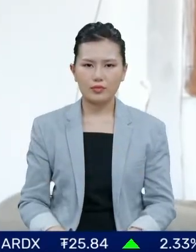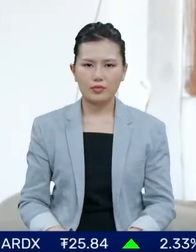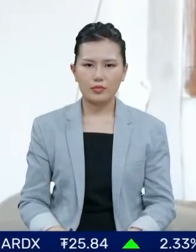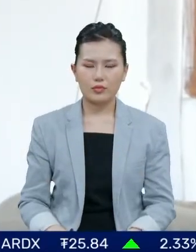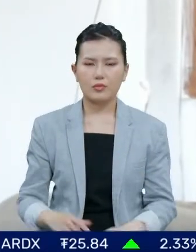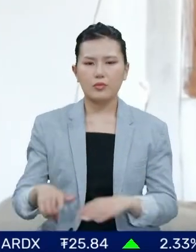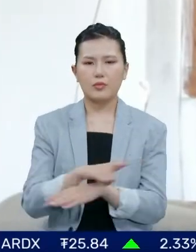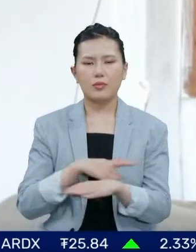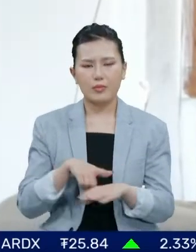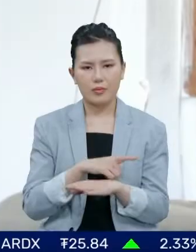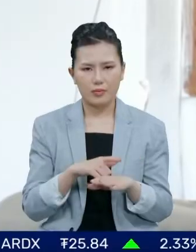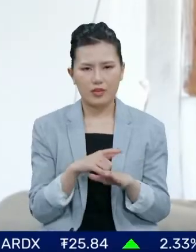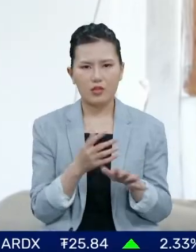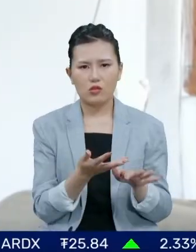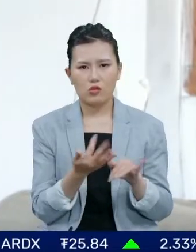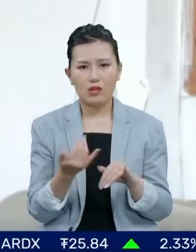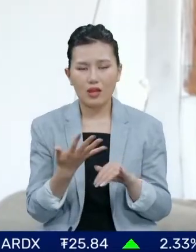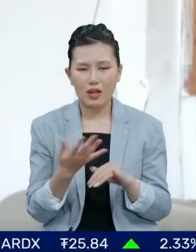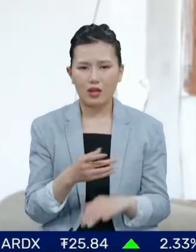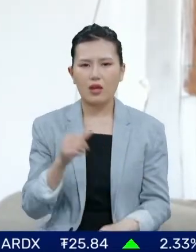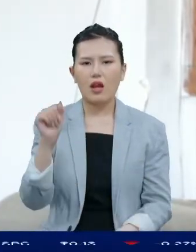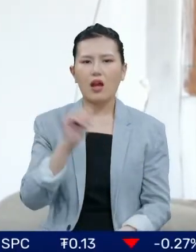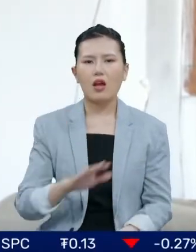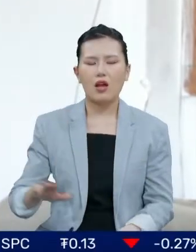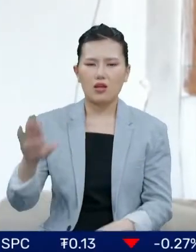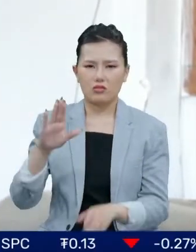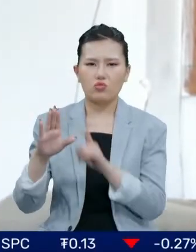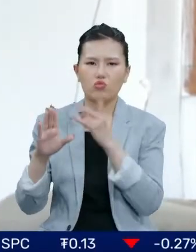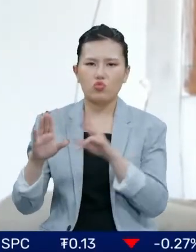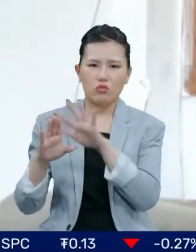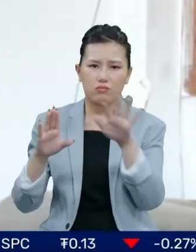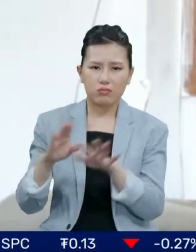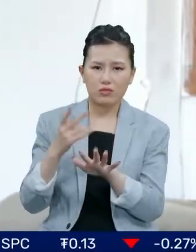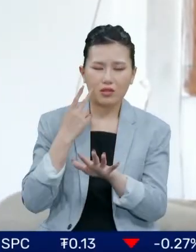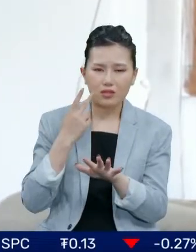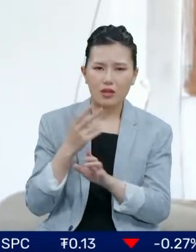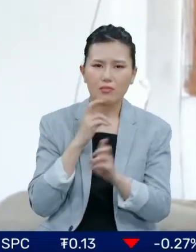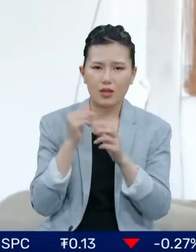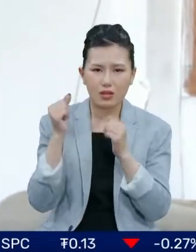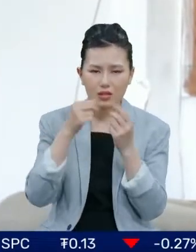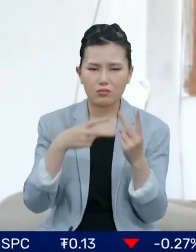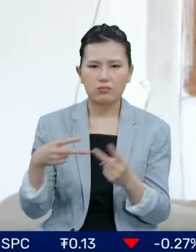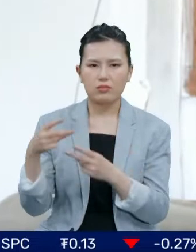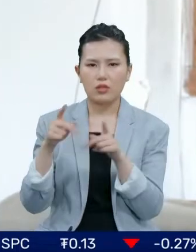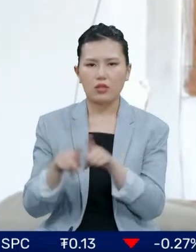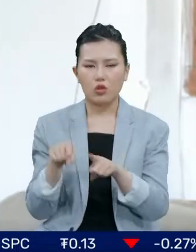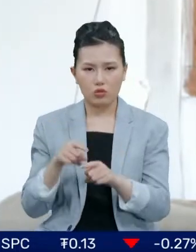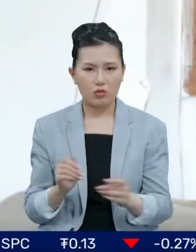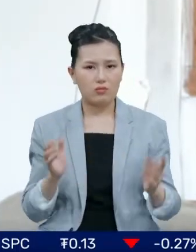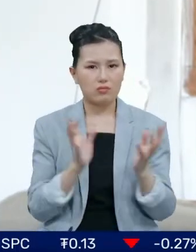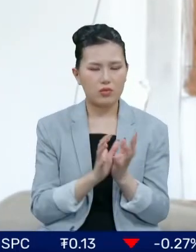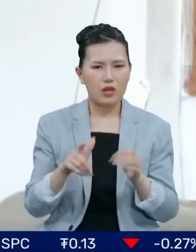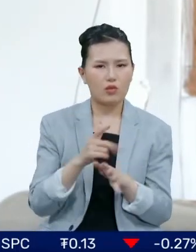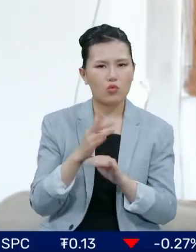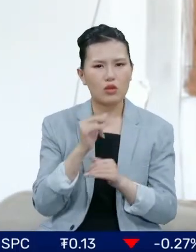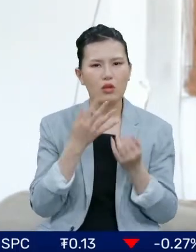Газрын доорлолт цөлжилт бол 100% Азийн орнуудад тулгамдж буй томоохон асуудлуудын нэг. Өнөөдрийн воркшопын гол сэдэвч энэ байлаа. Юу түрүүнд бид газрын доорлолт хэрэг